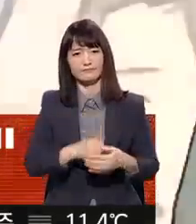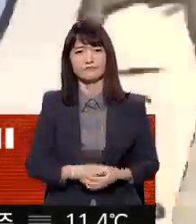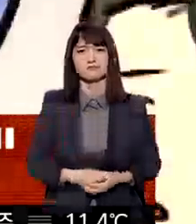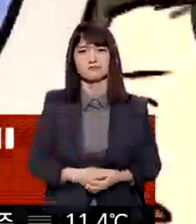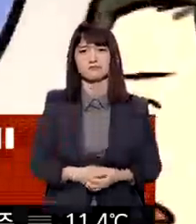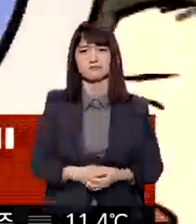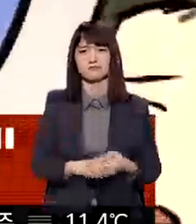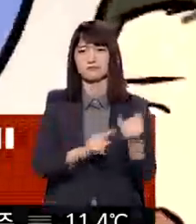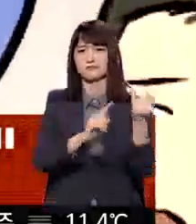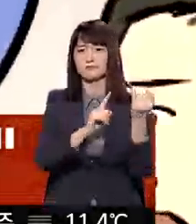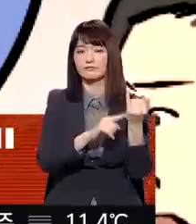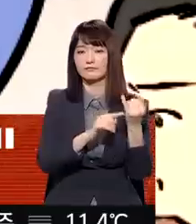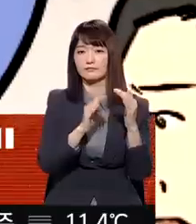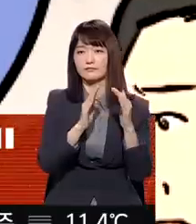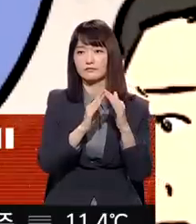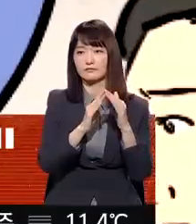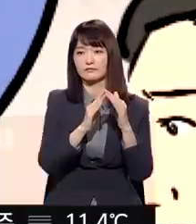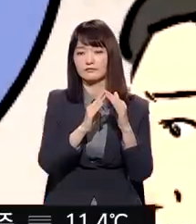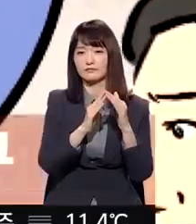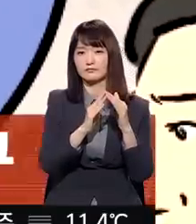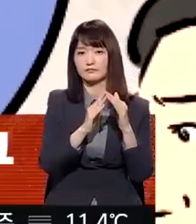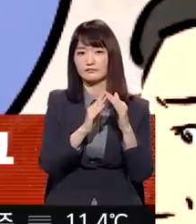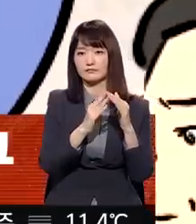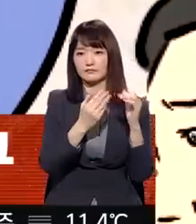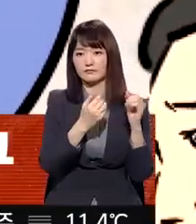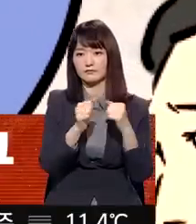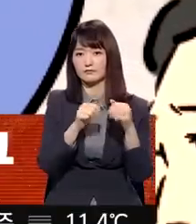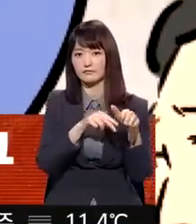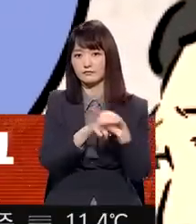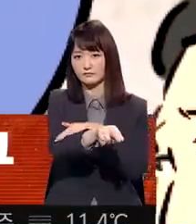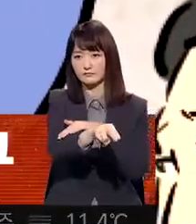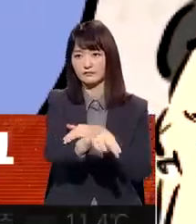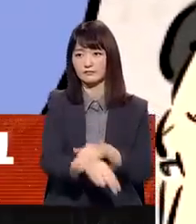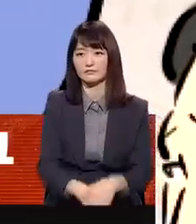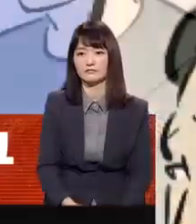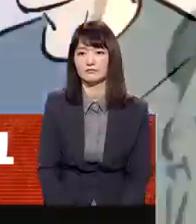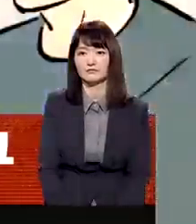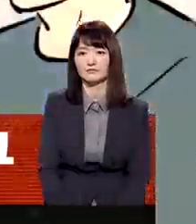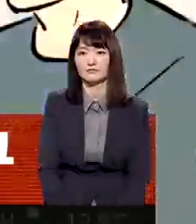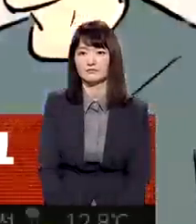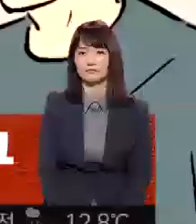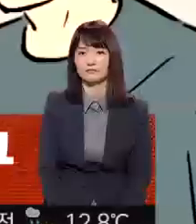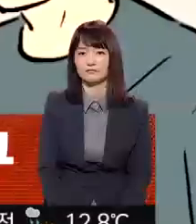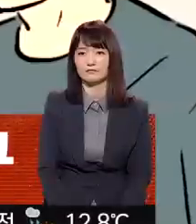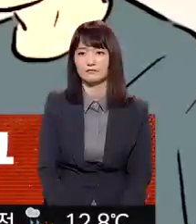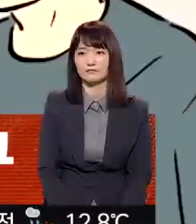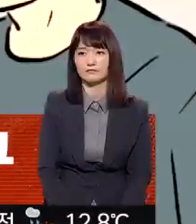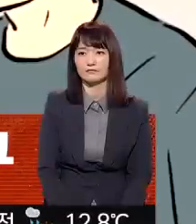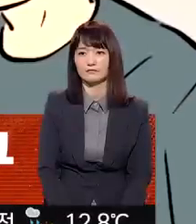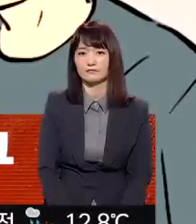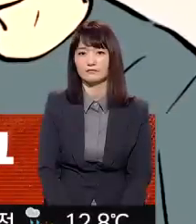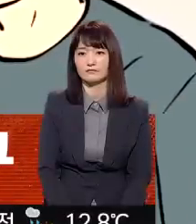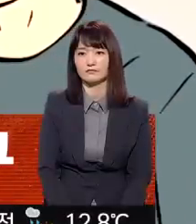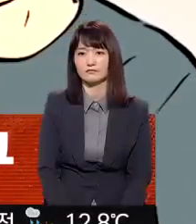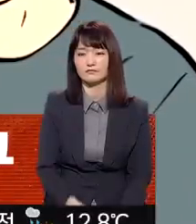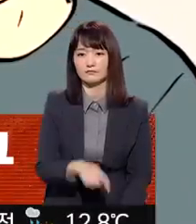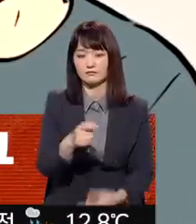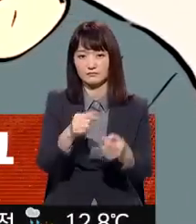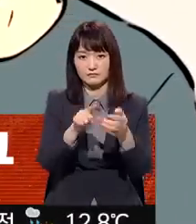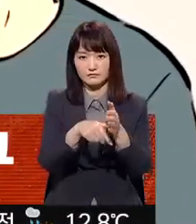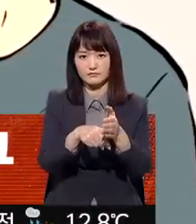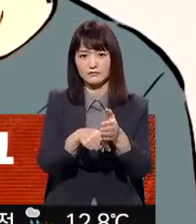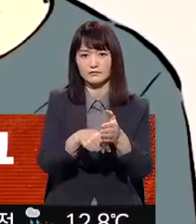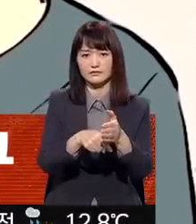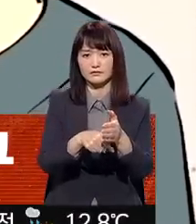이 아내가 집을 나간 거죠. 즉 가출을 한 것입니다. 아, 아니 소장님 보통 네. 이런 상황이면 손이 발이 네. 되도록